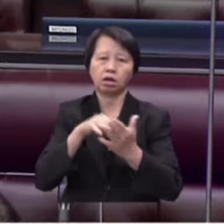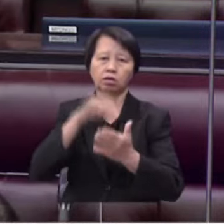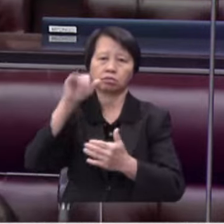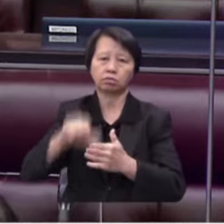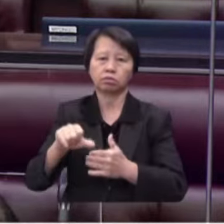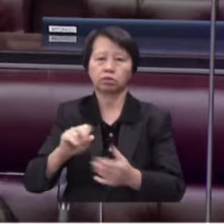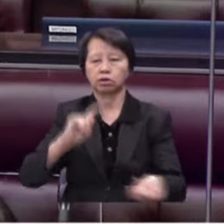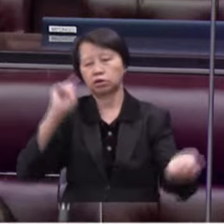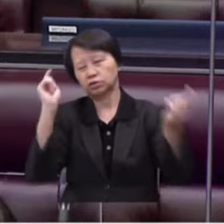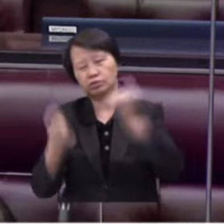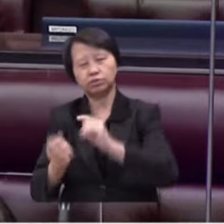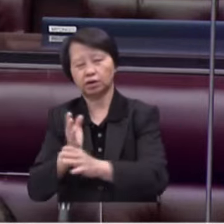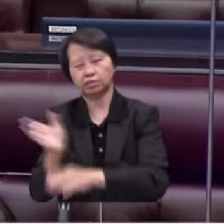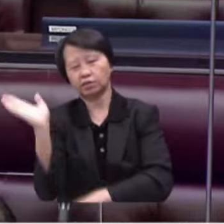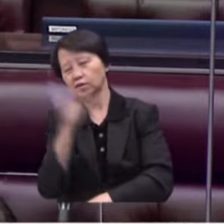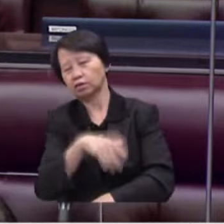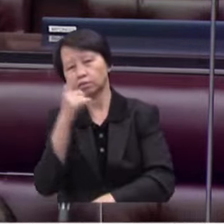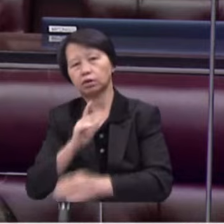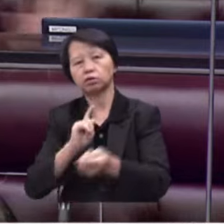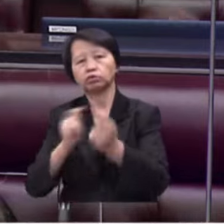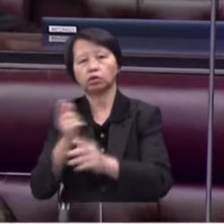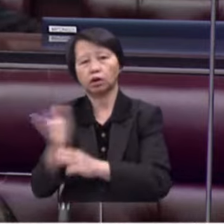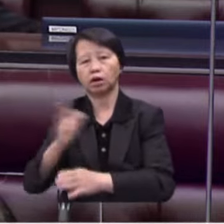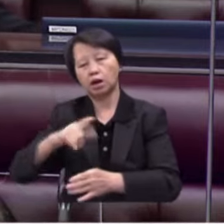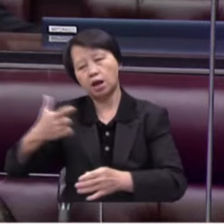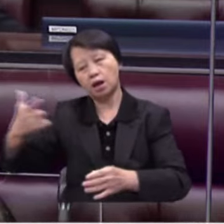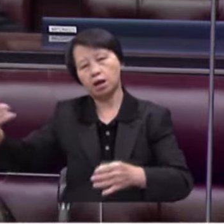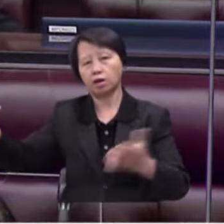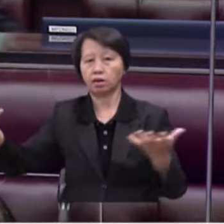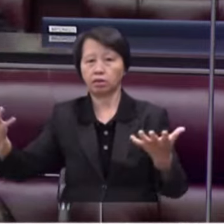menukar jurusan dan lain-lain misalnya